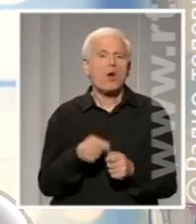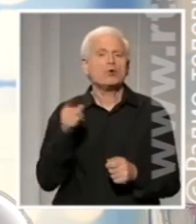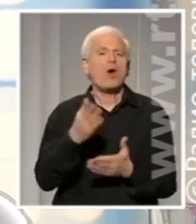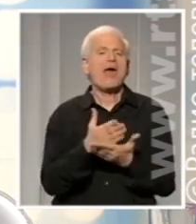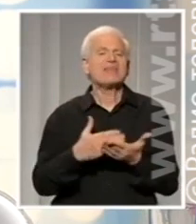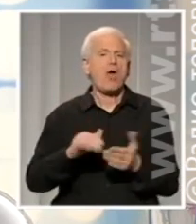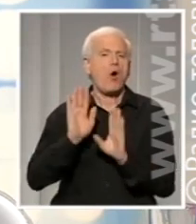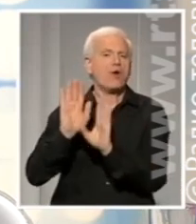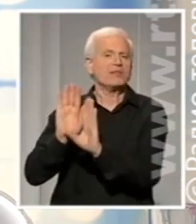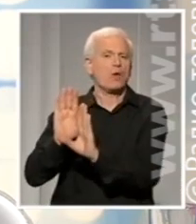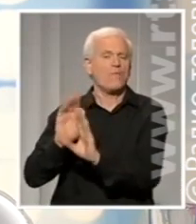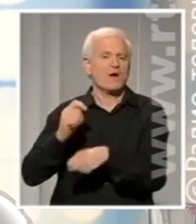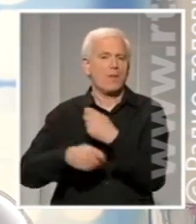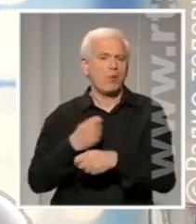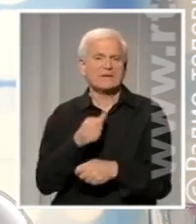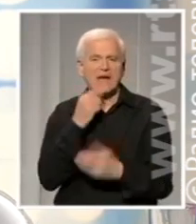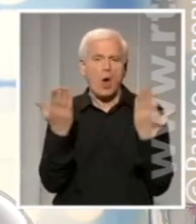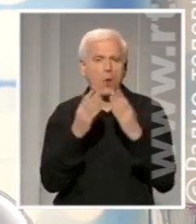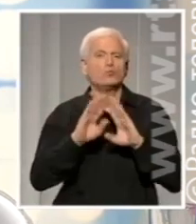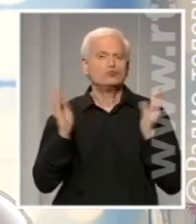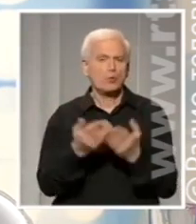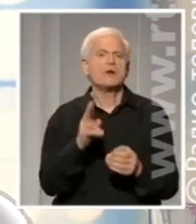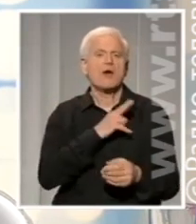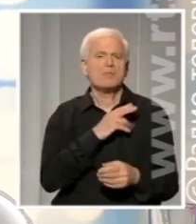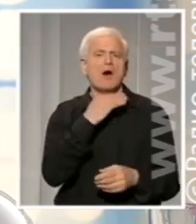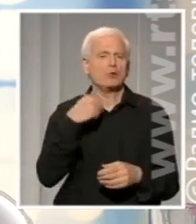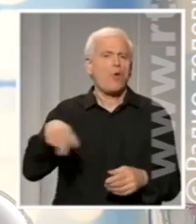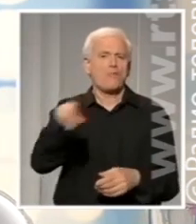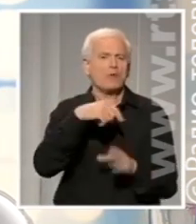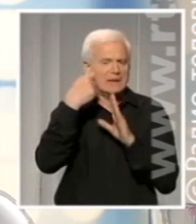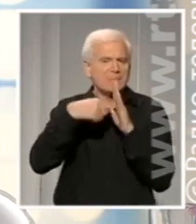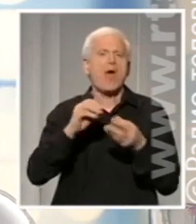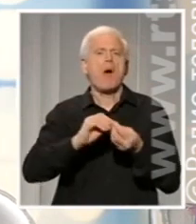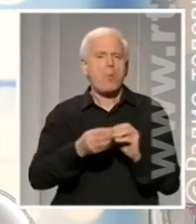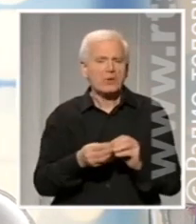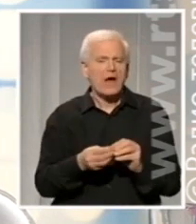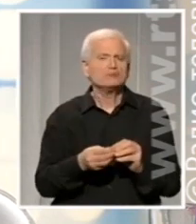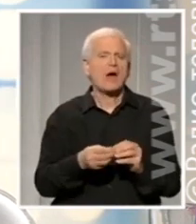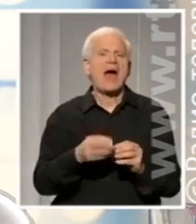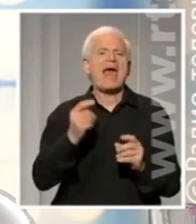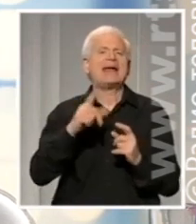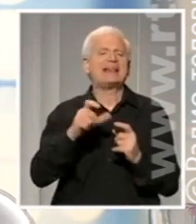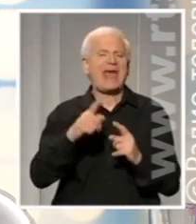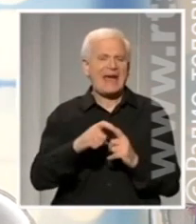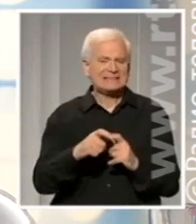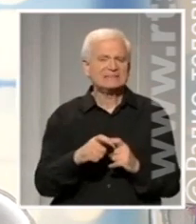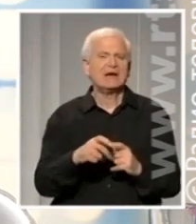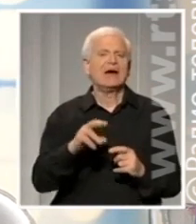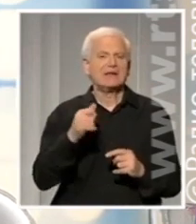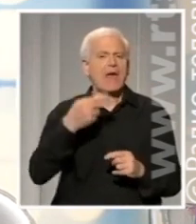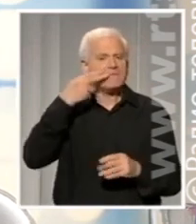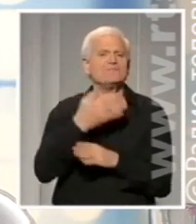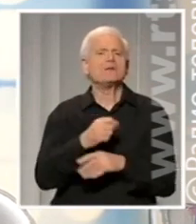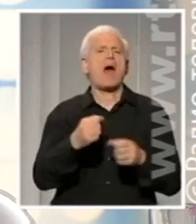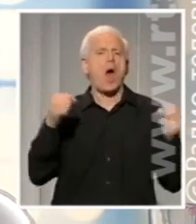kažemo, njihovog posla. Učionica, naravno, imamo dovoljno. Montaža takođe, pa RTS je, kako kažem, jedna